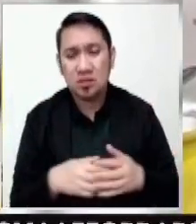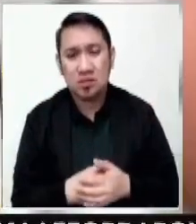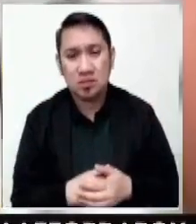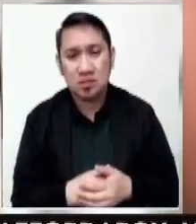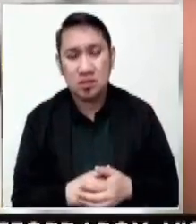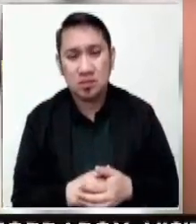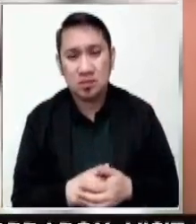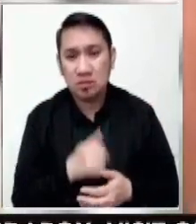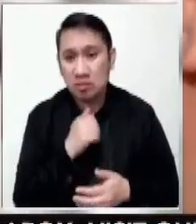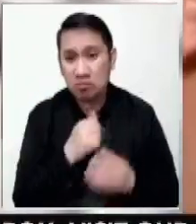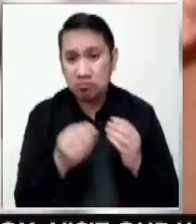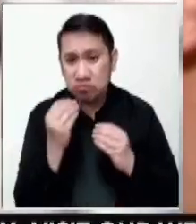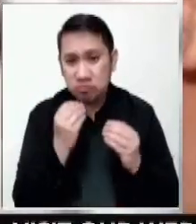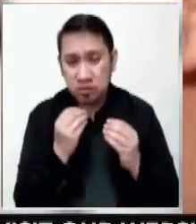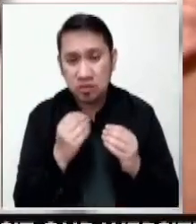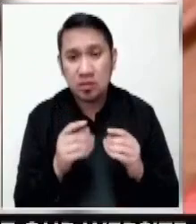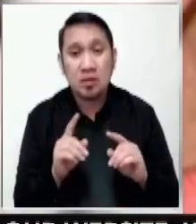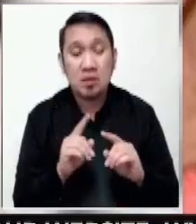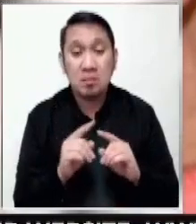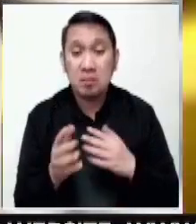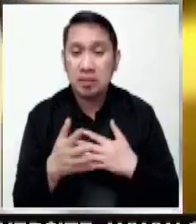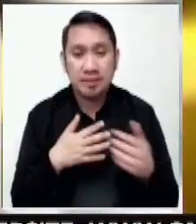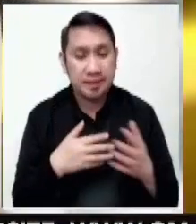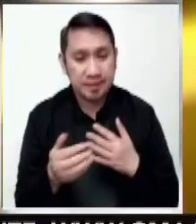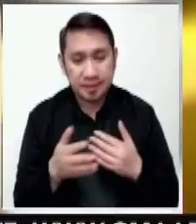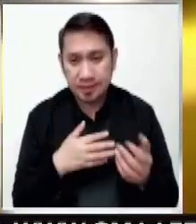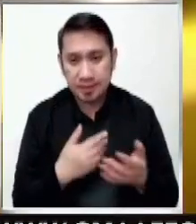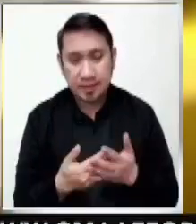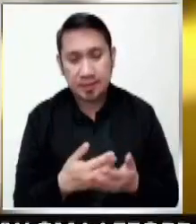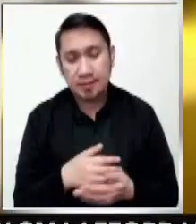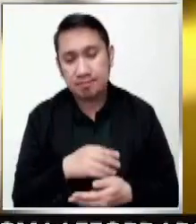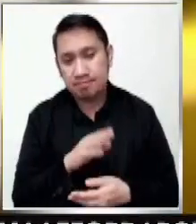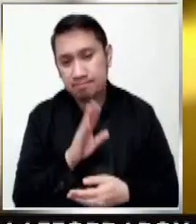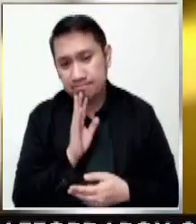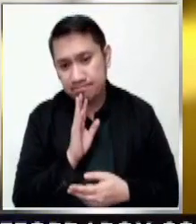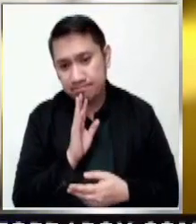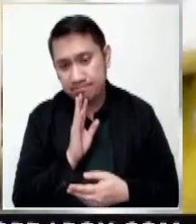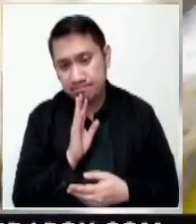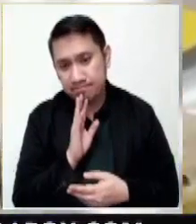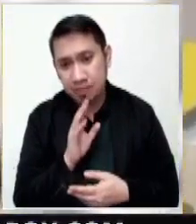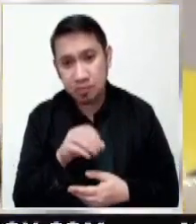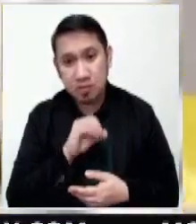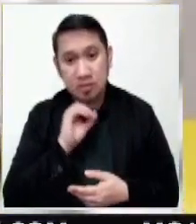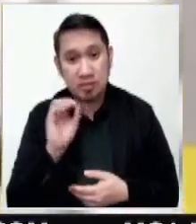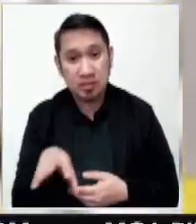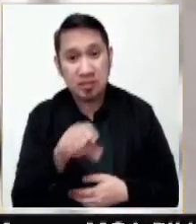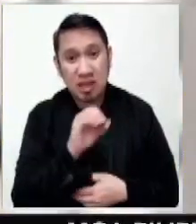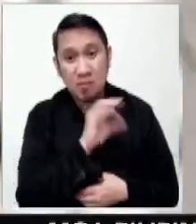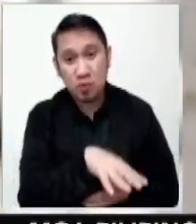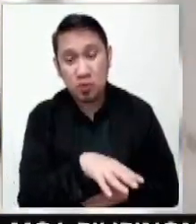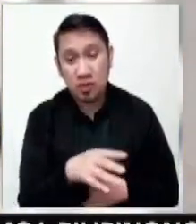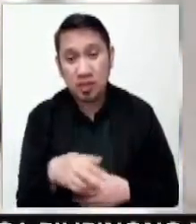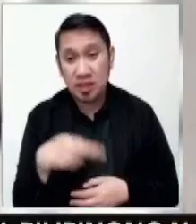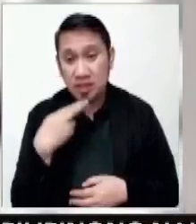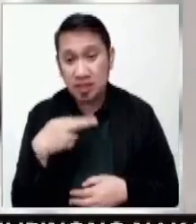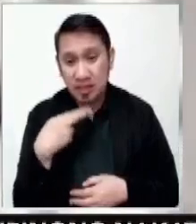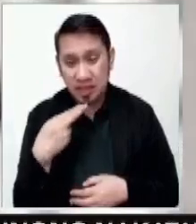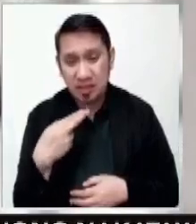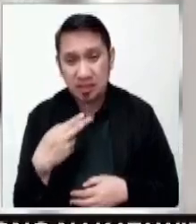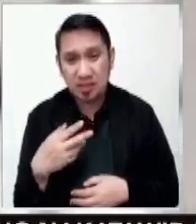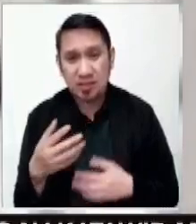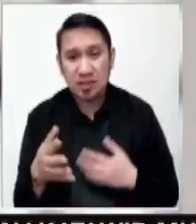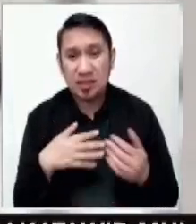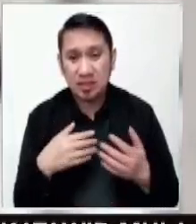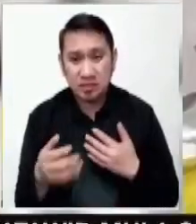maayos pero kahit si chry na nanghihinayang na sa di Nauubos na kanin sa kanilang karinderya aminadong pati siya hindi